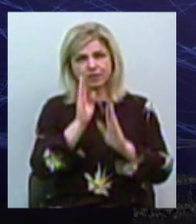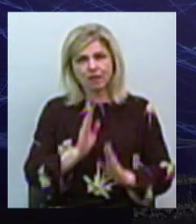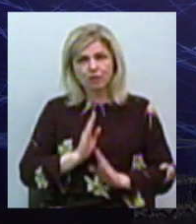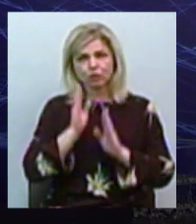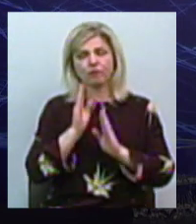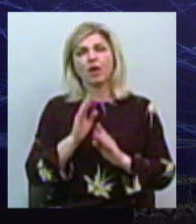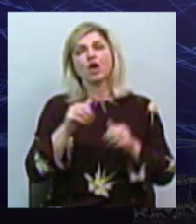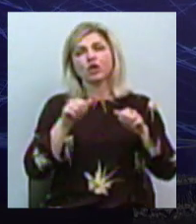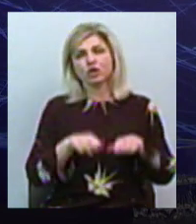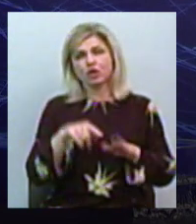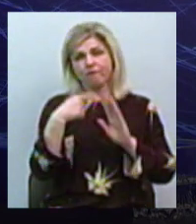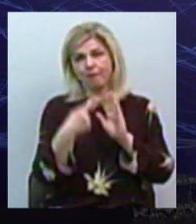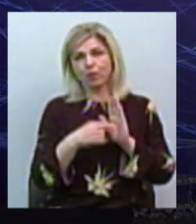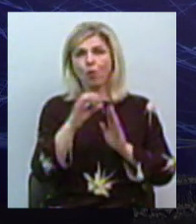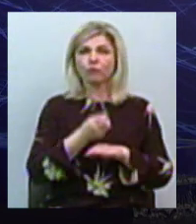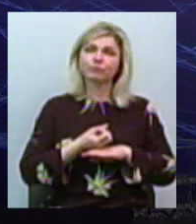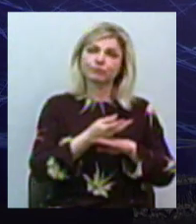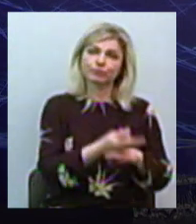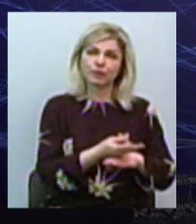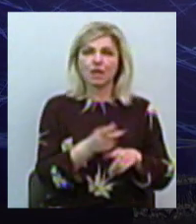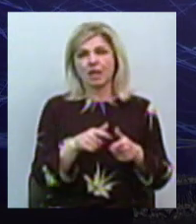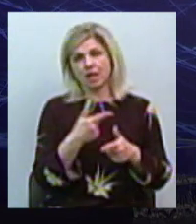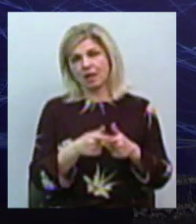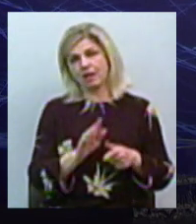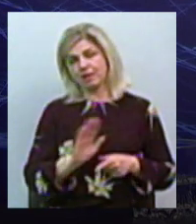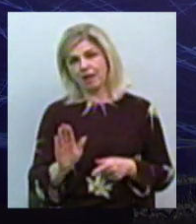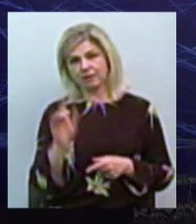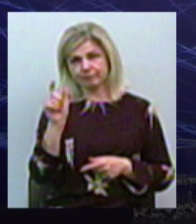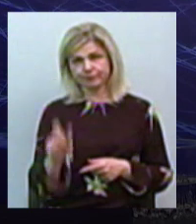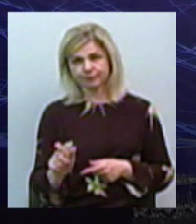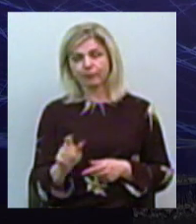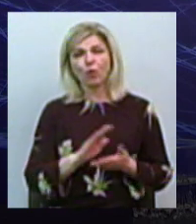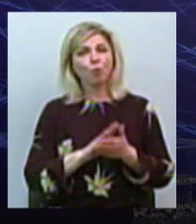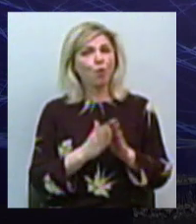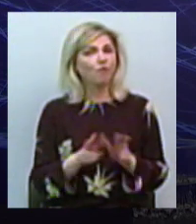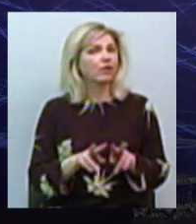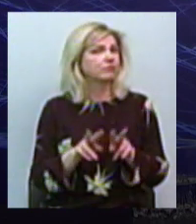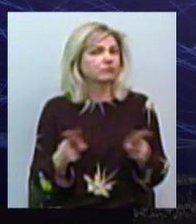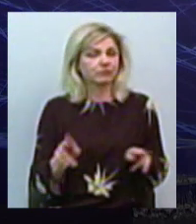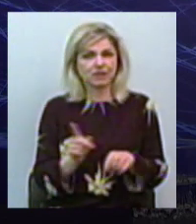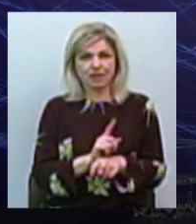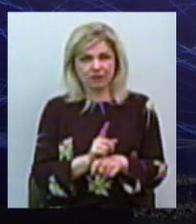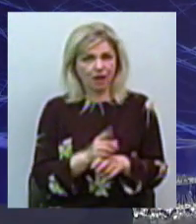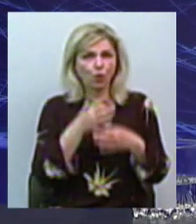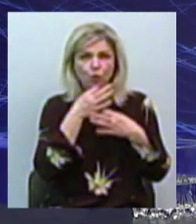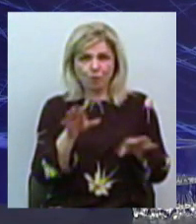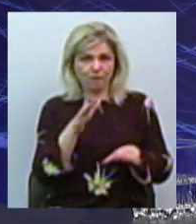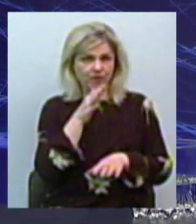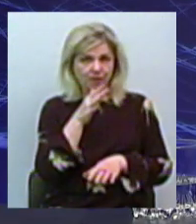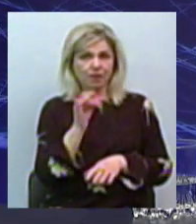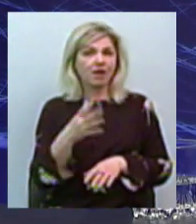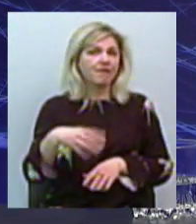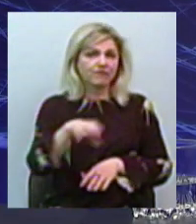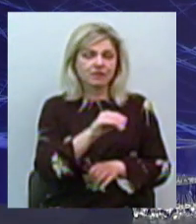питання шпиталізації такого хворого. Тому умови стандартні, вони стандартні для будь-якого часу, і всі